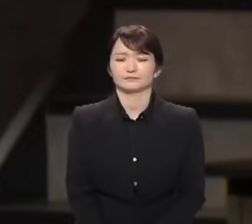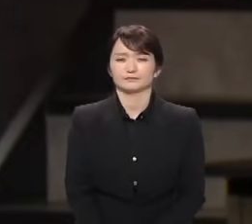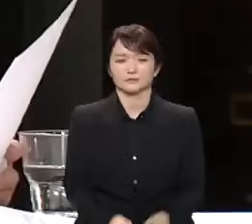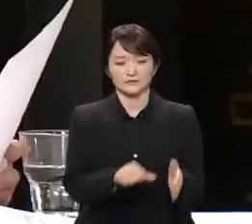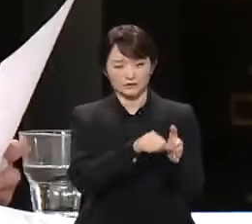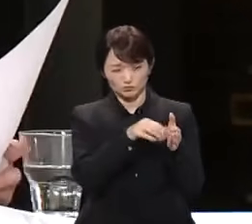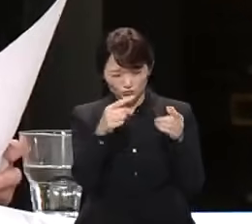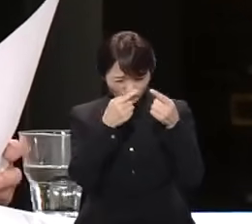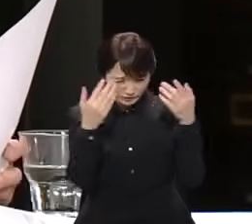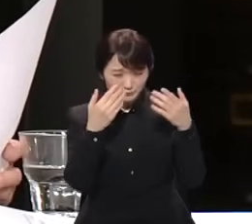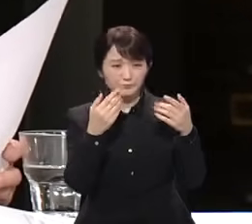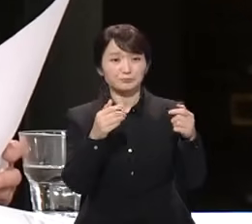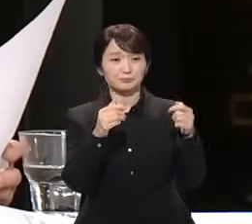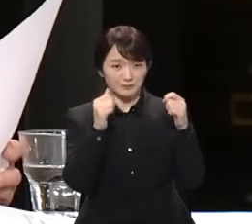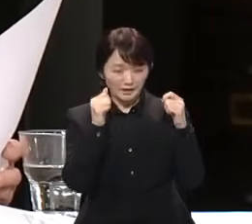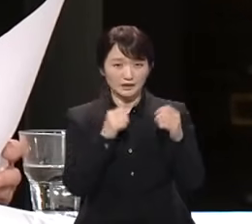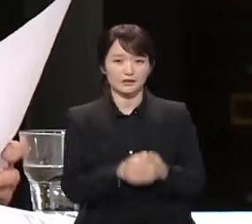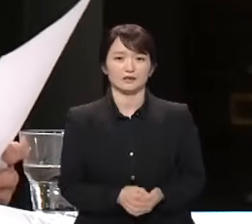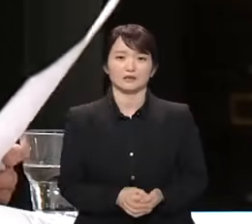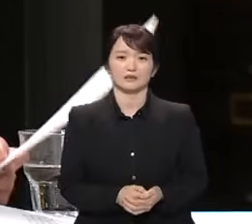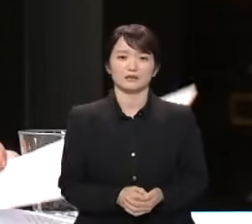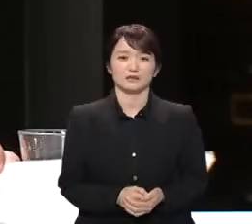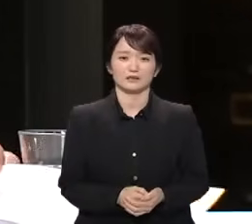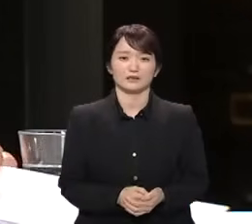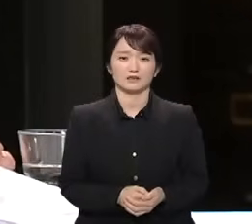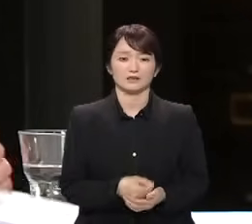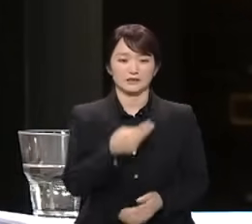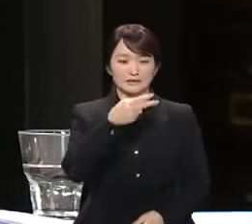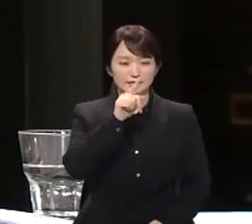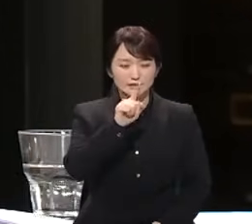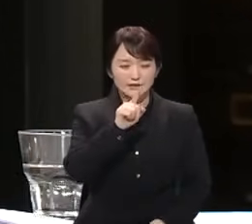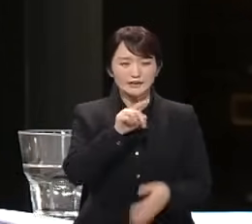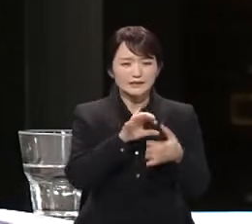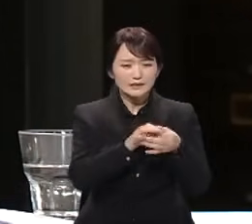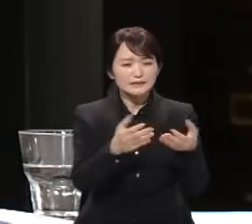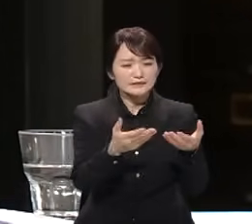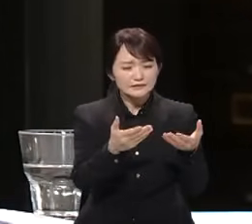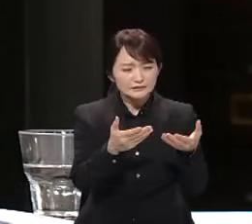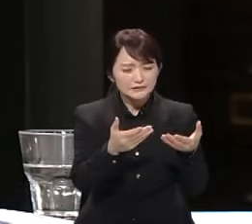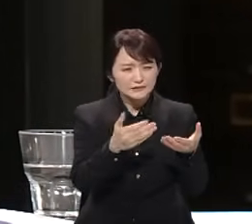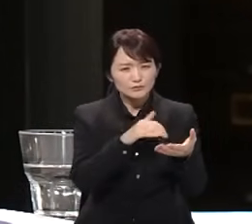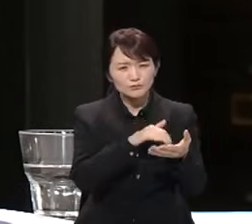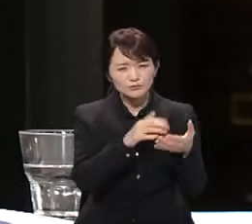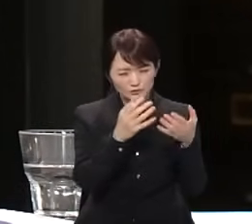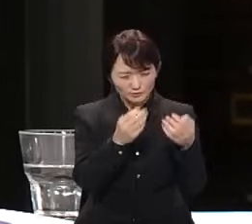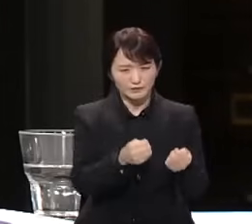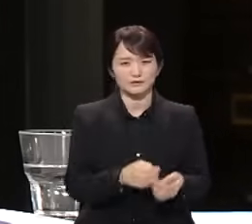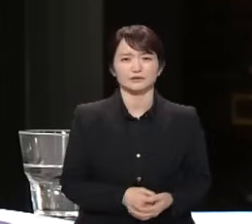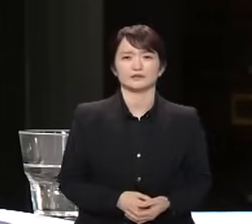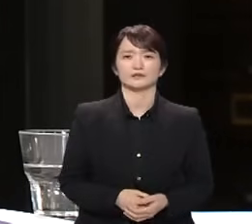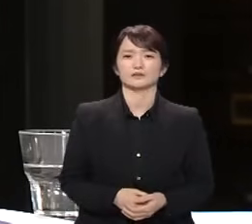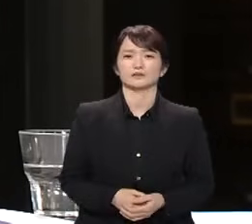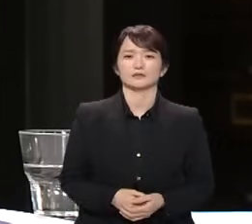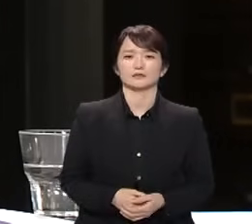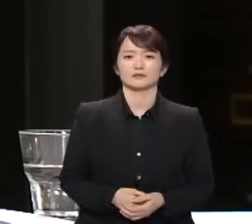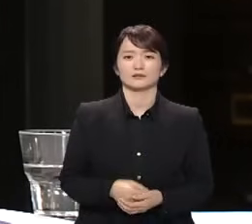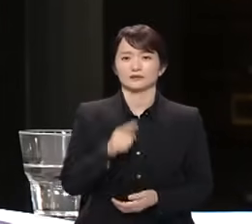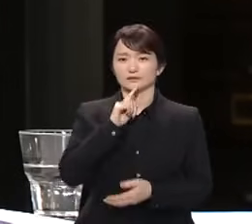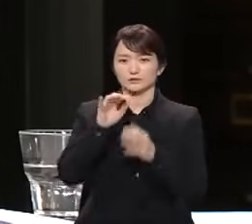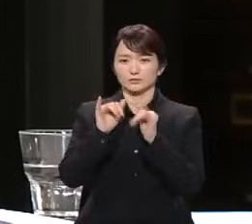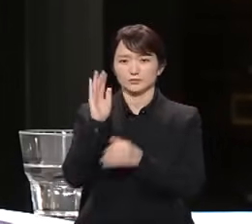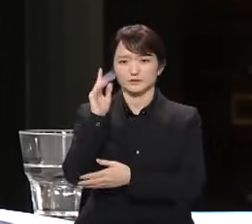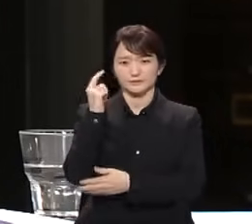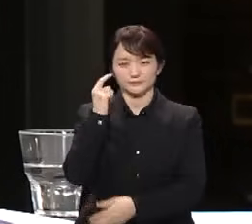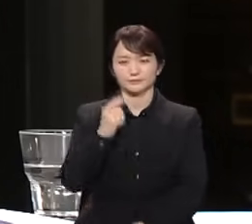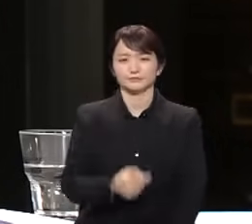명문대 출신의 사자로 가득한 집안. 자 그런데 이뿐만이 아니었다는 거죠. 제보자분의 얘기 직접